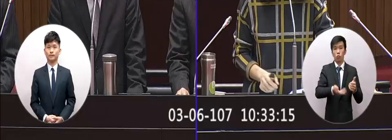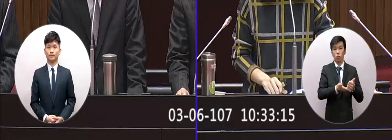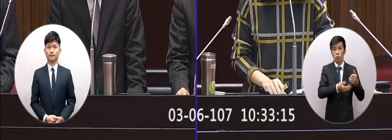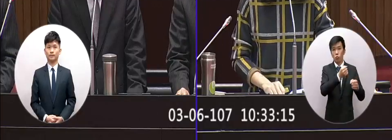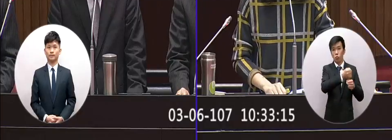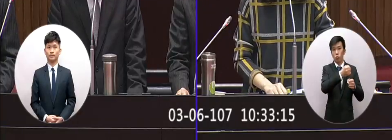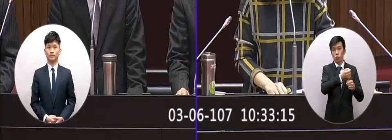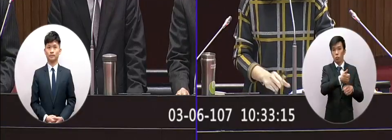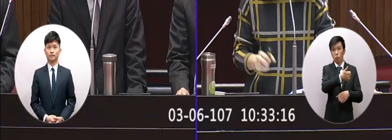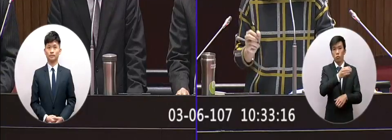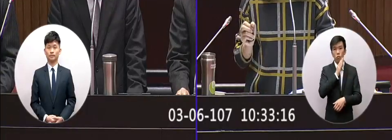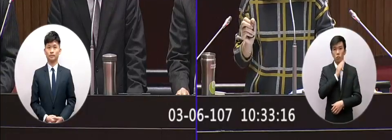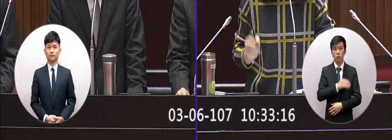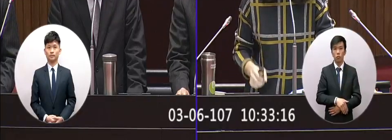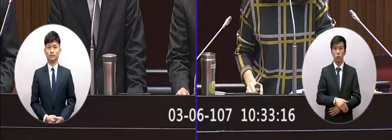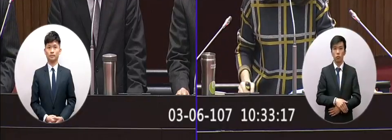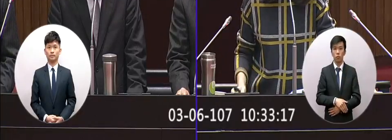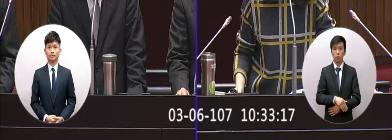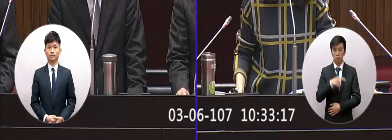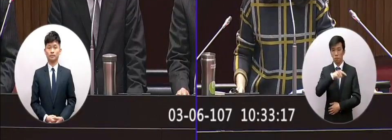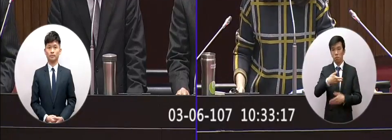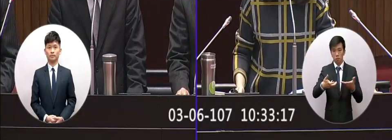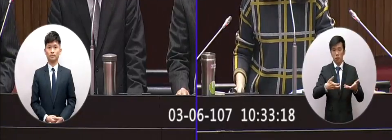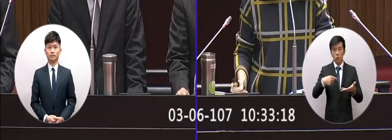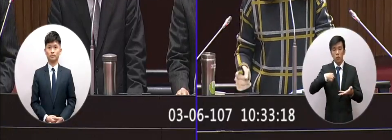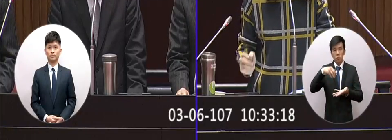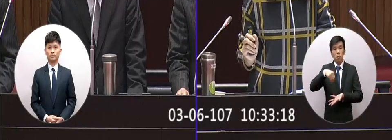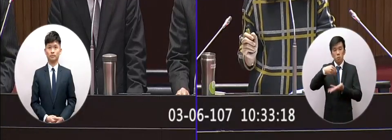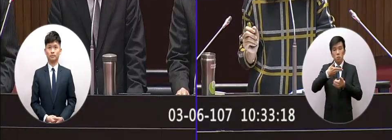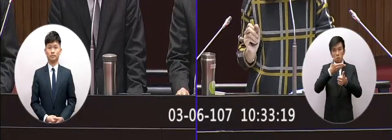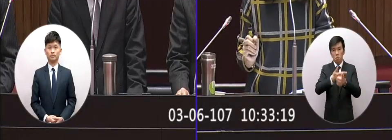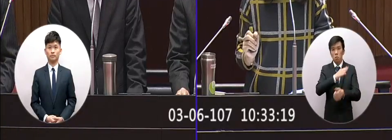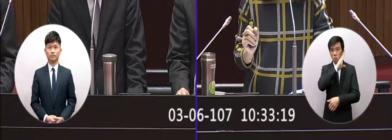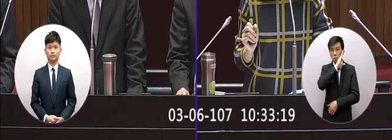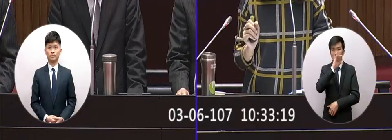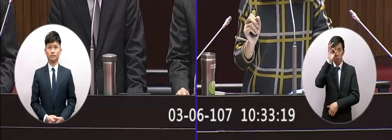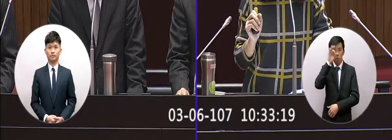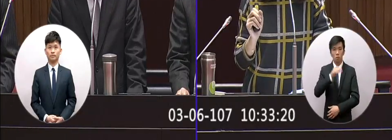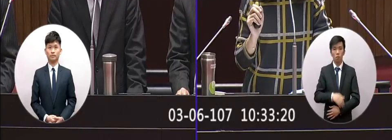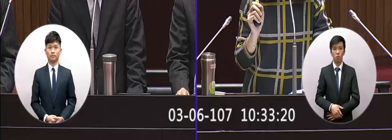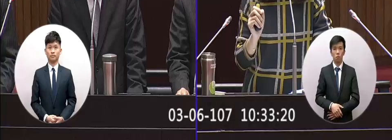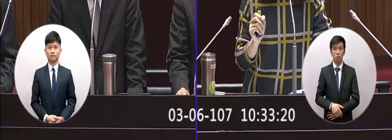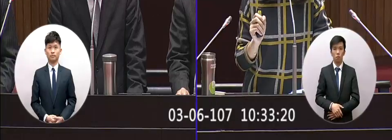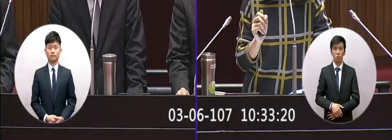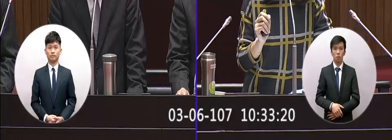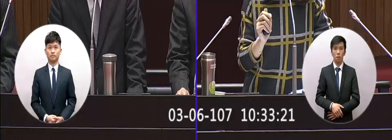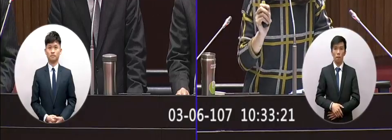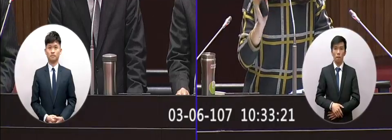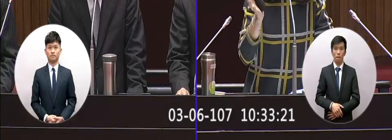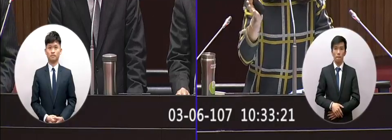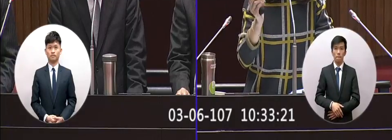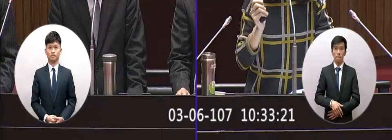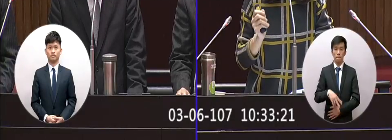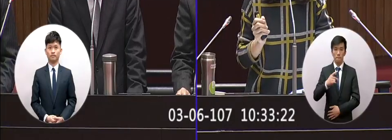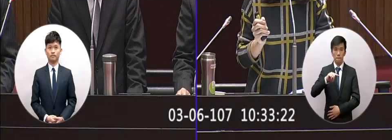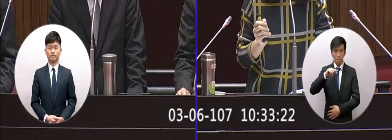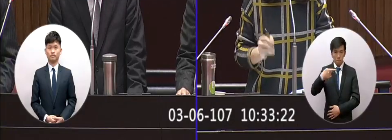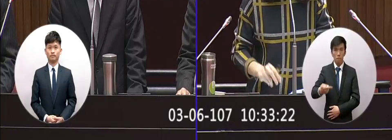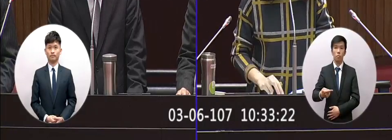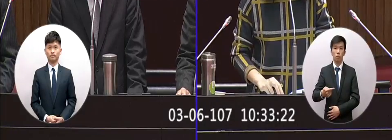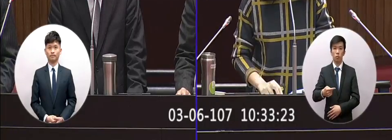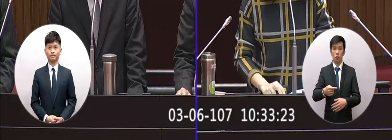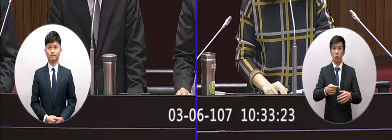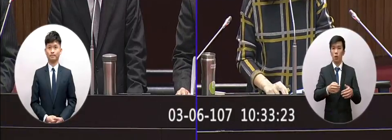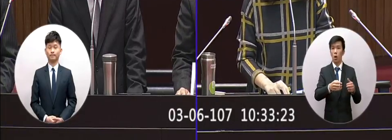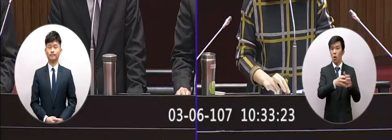我特别提出来了给院长做一个参考那接下来我想我要利用一点点时间因为刚好部长也在台